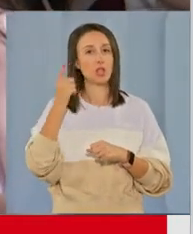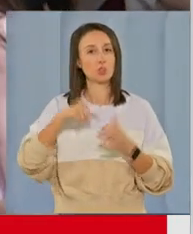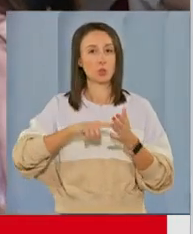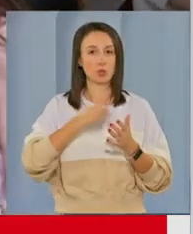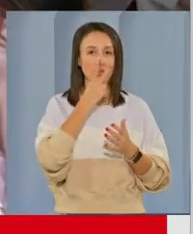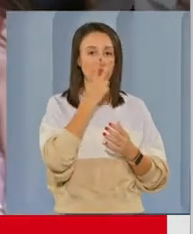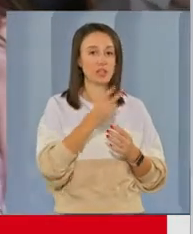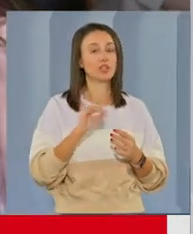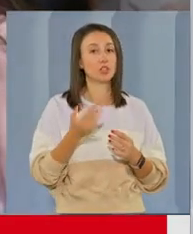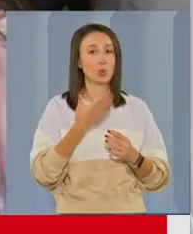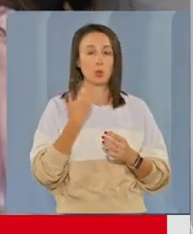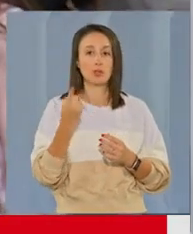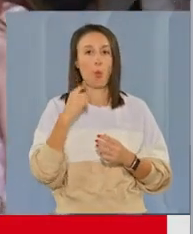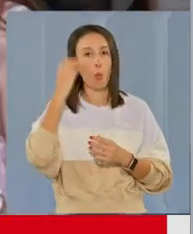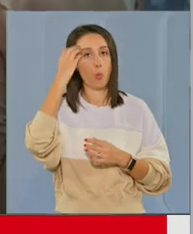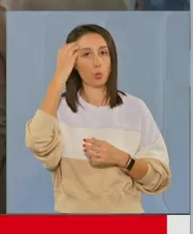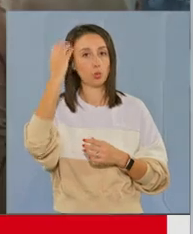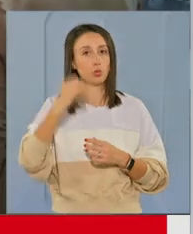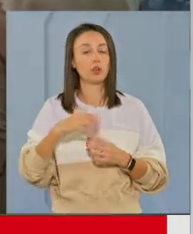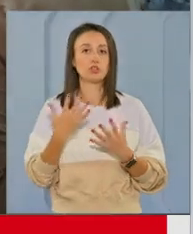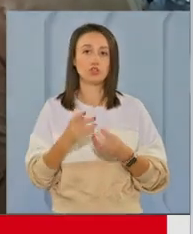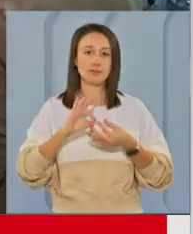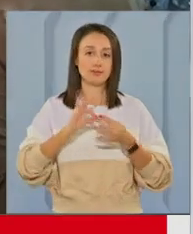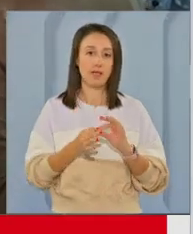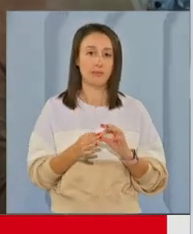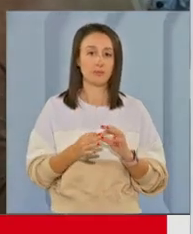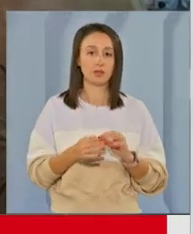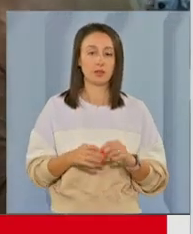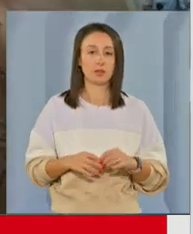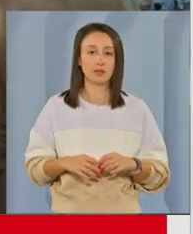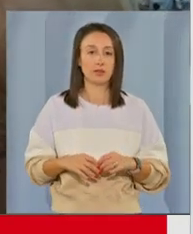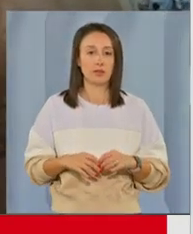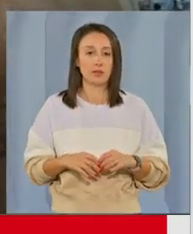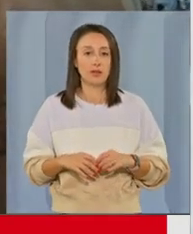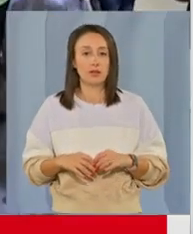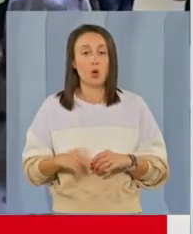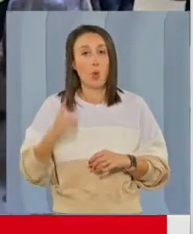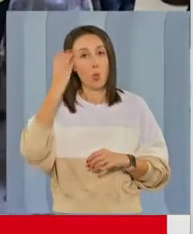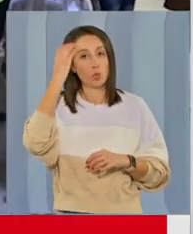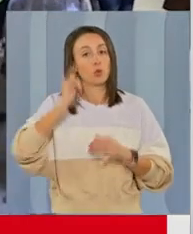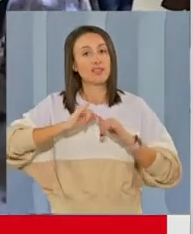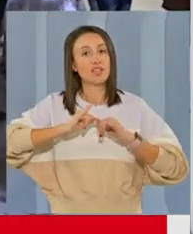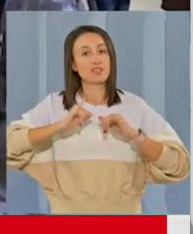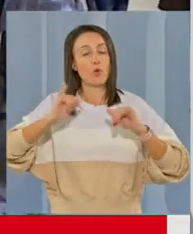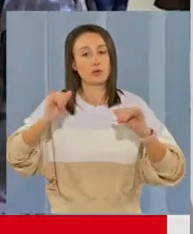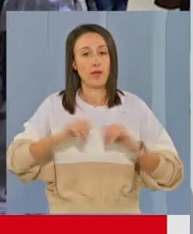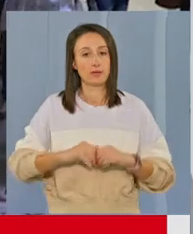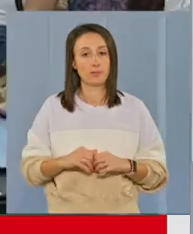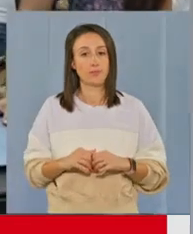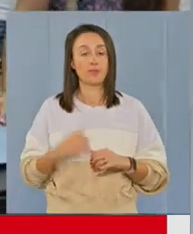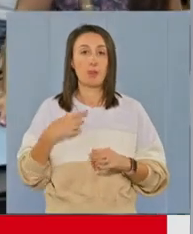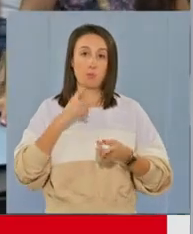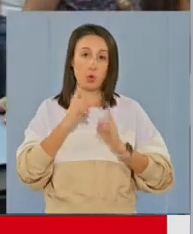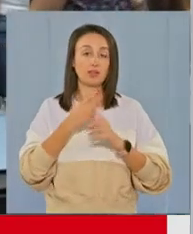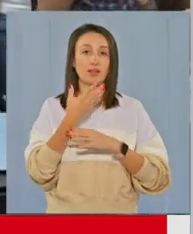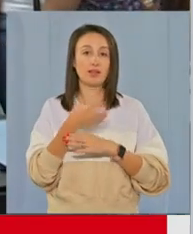punct de vedere și nu există o cultură în ceea ce înseamnă o cultură dezvoltată ca și